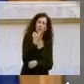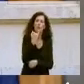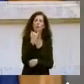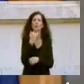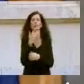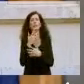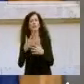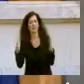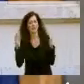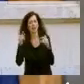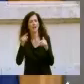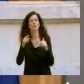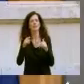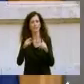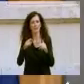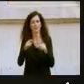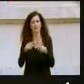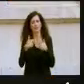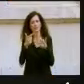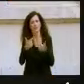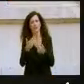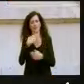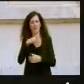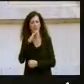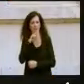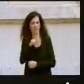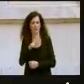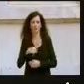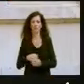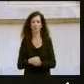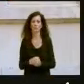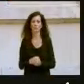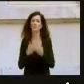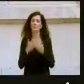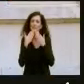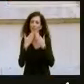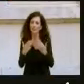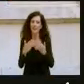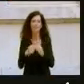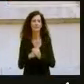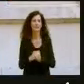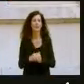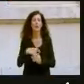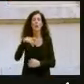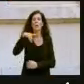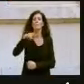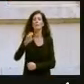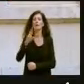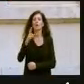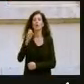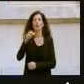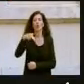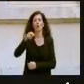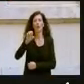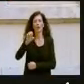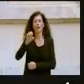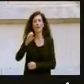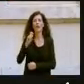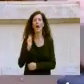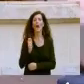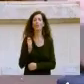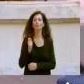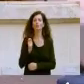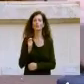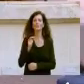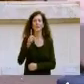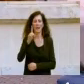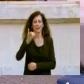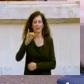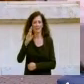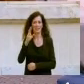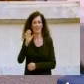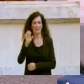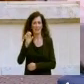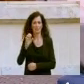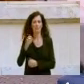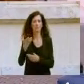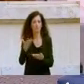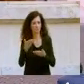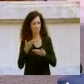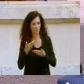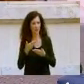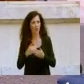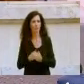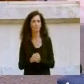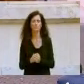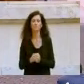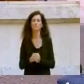grazie nicola perrone agenzia dire direi che l'ultima sera presuppone sera e due le